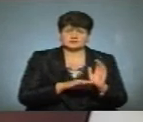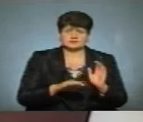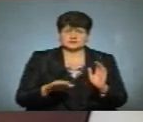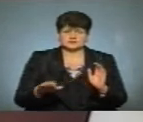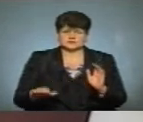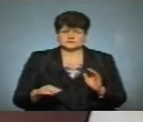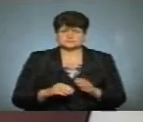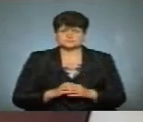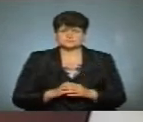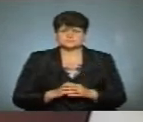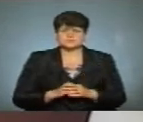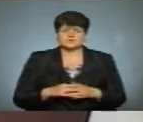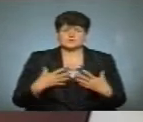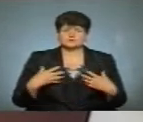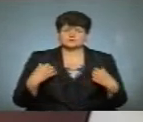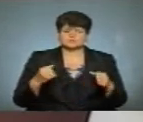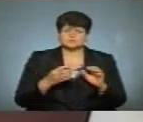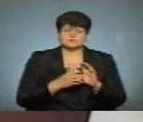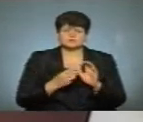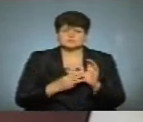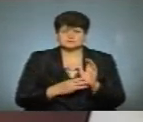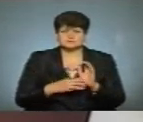каже епідеміолог. Одужали